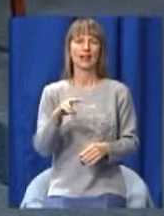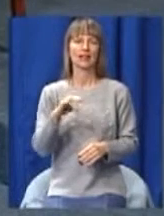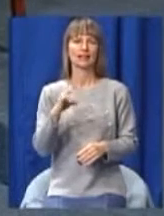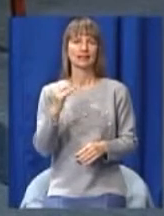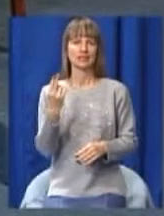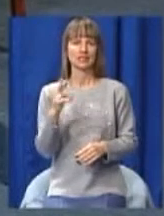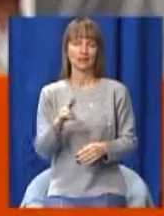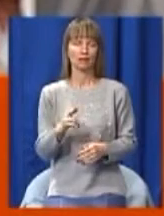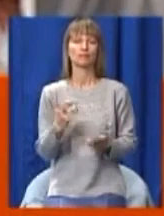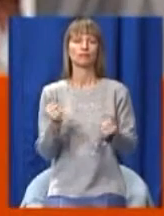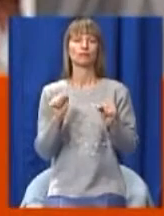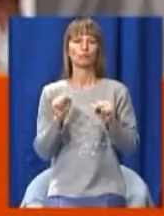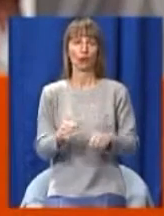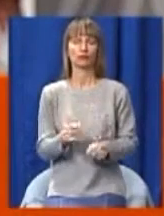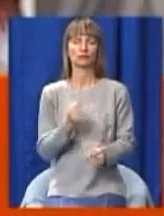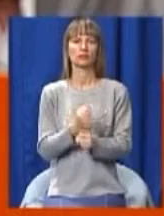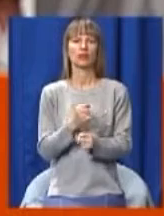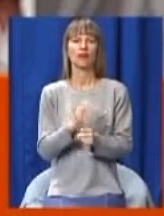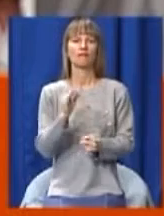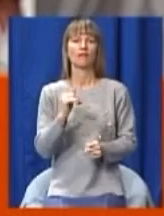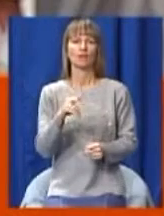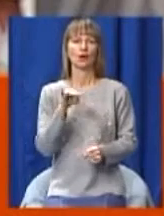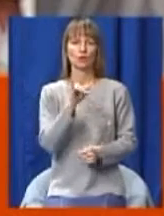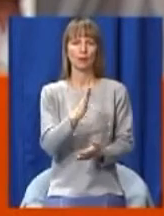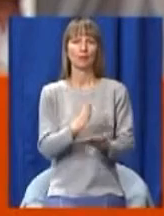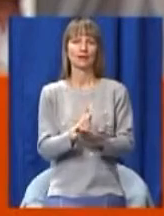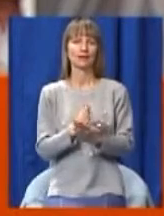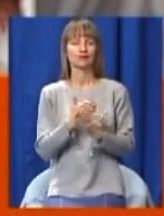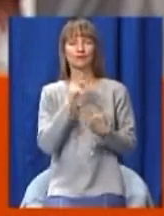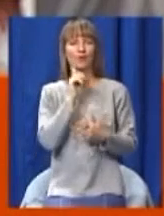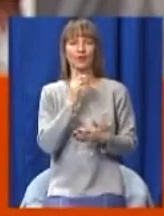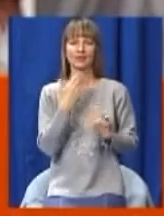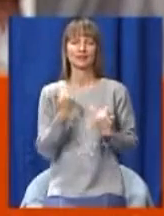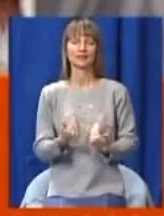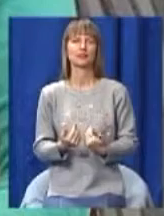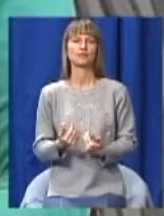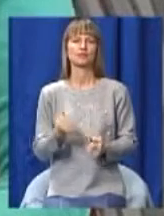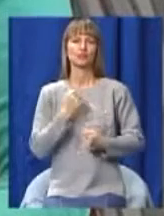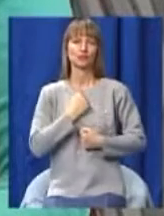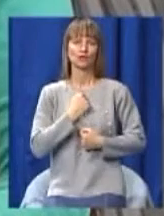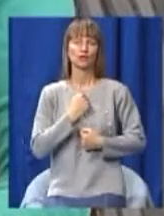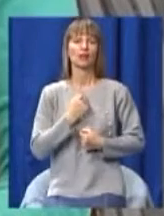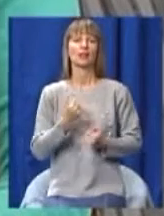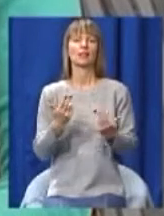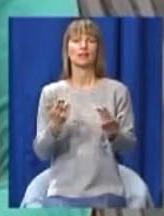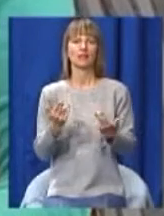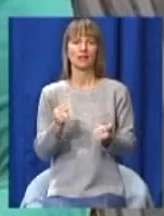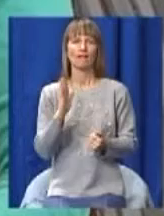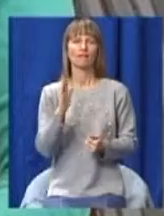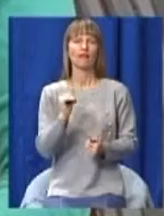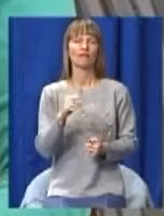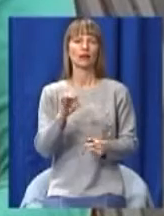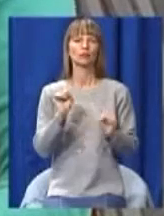допомогою вафельниці можна приготувати вафлі. Так. А в тебе є вафельниця? Ні, на жаль. Ну, так, звичайно, насправді вафлі